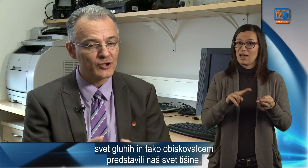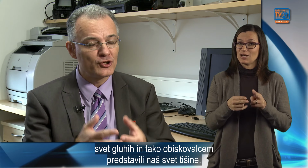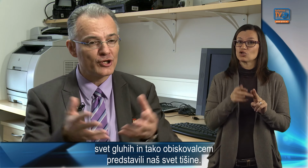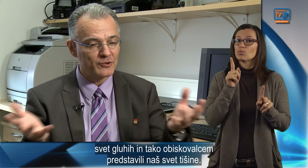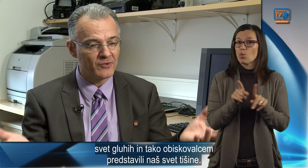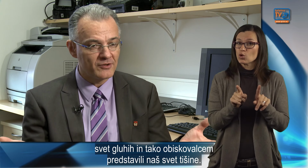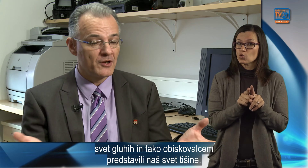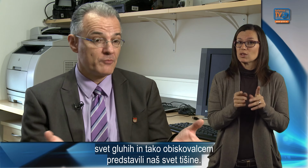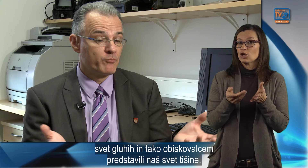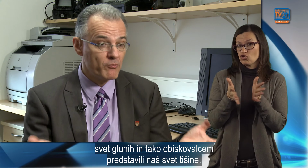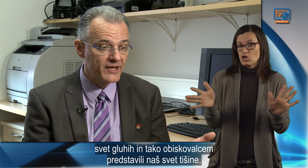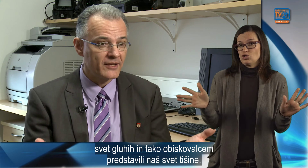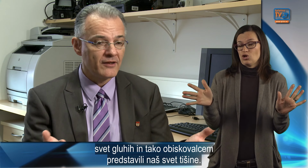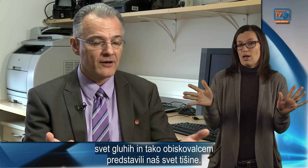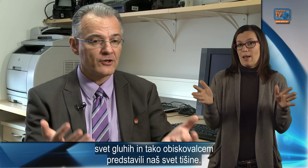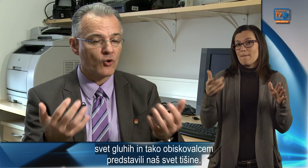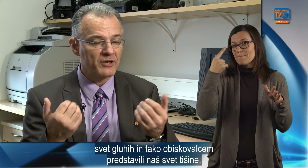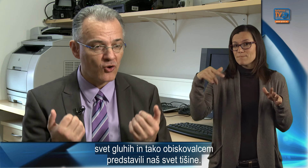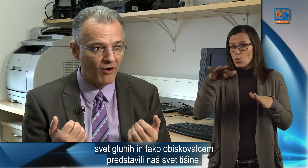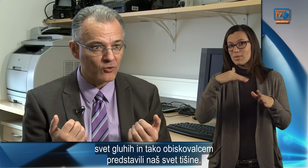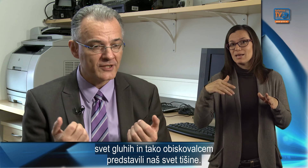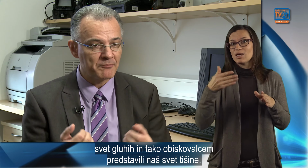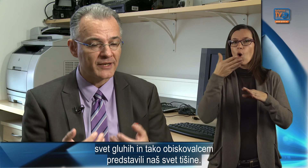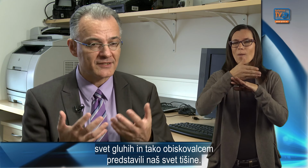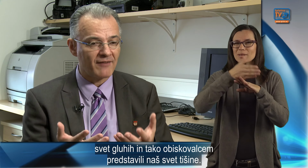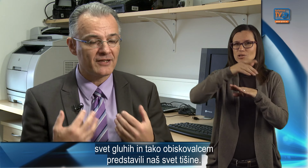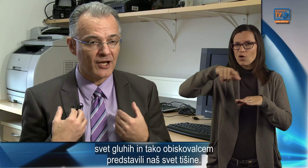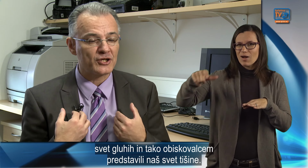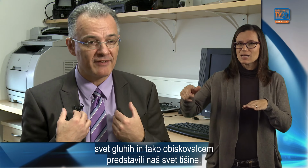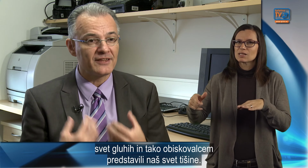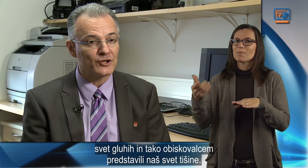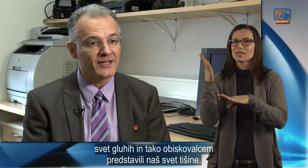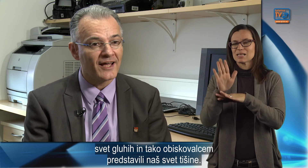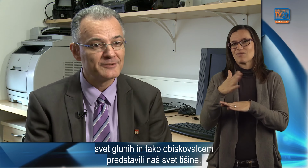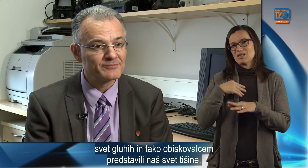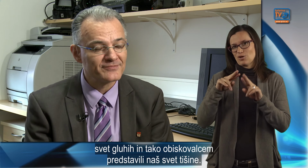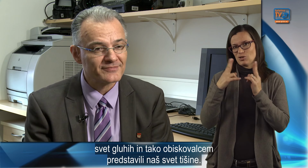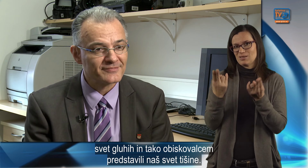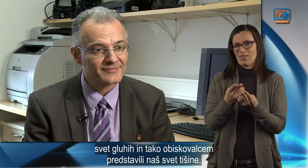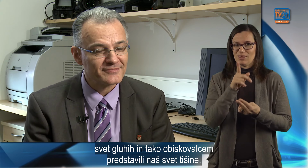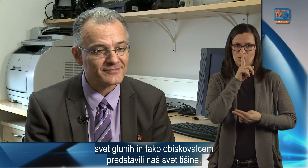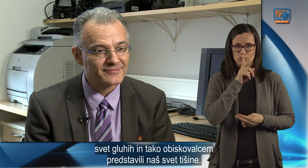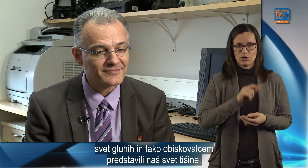potem tudi širšim publiki, obiskovalcem, predstavili naš svet tišine.